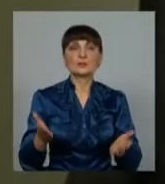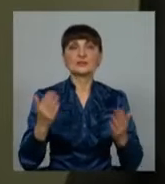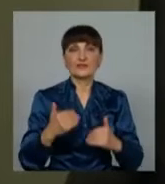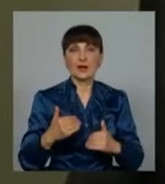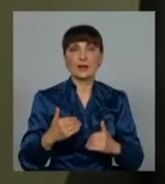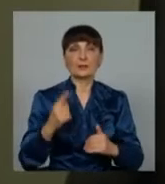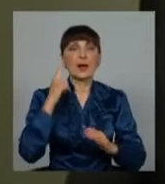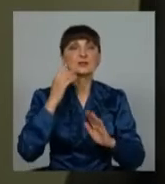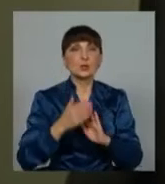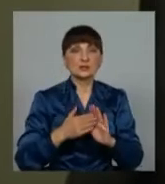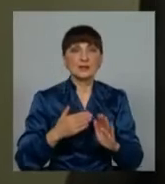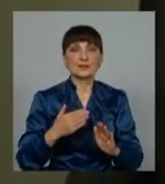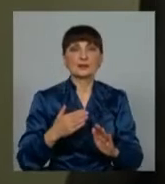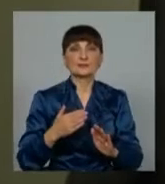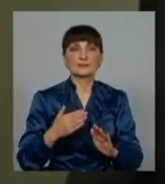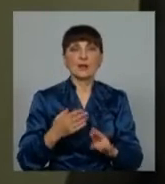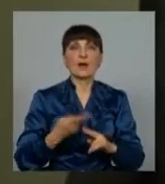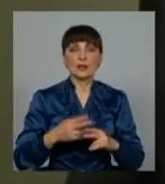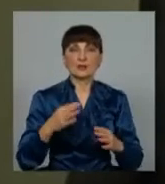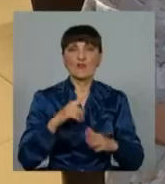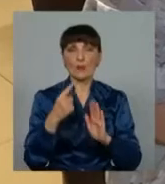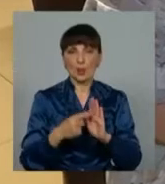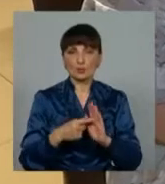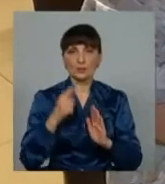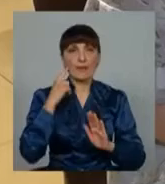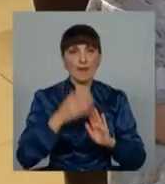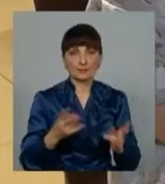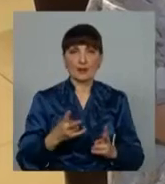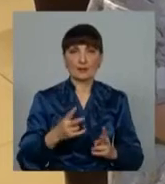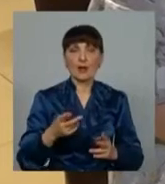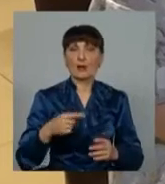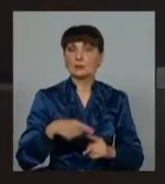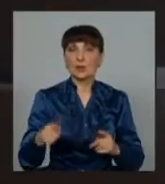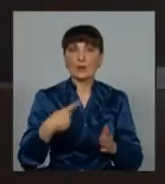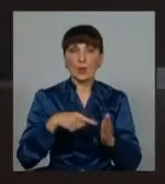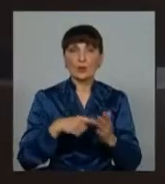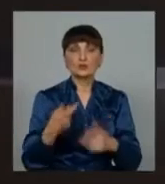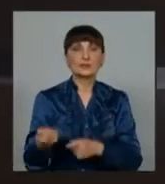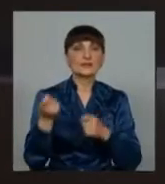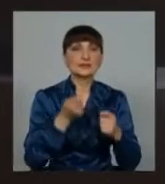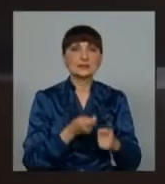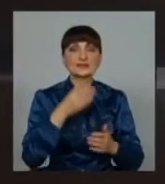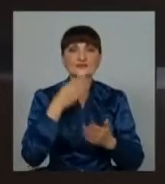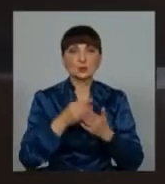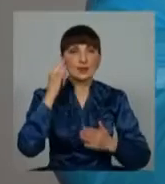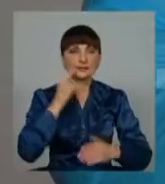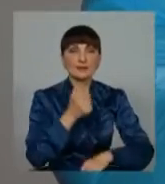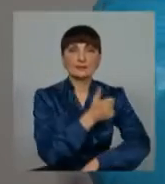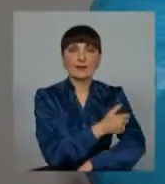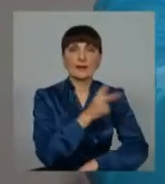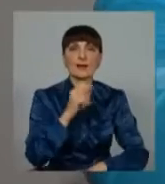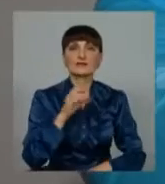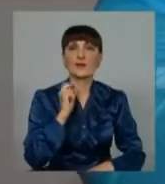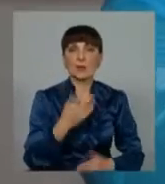призываем осознанно подойти к этому вопросу. Между тем, на днях в город доставили очередную партию отечественного препарата